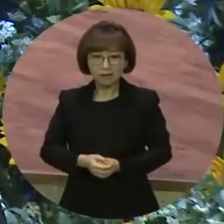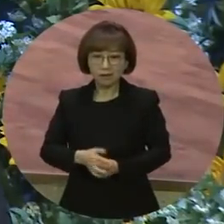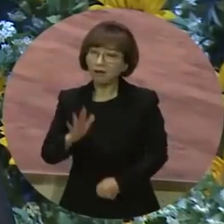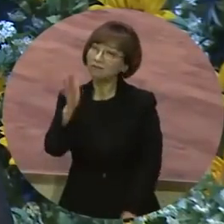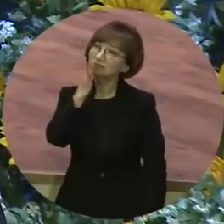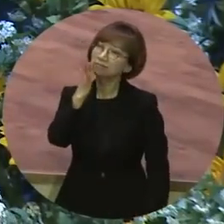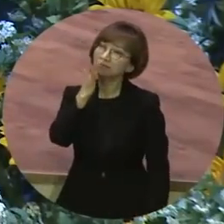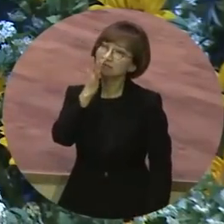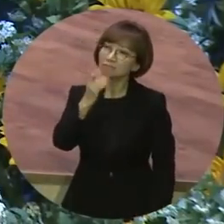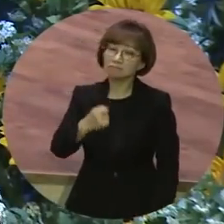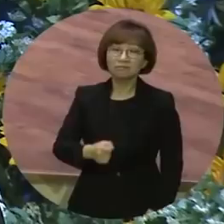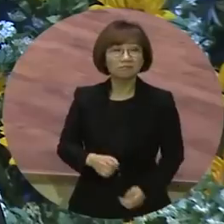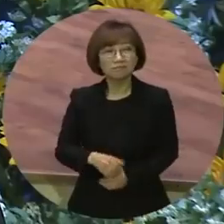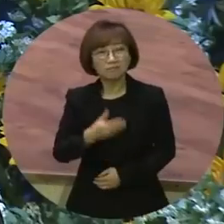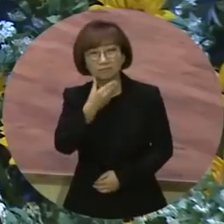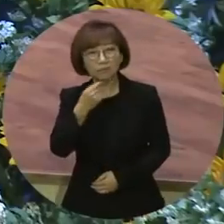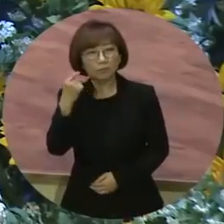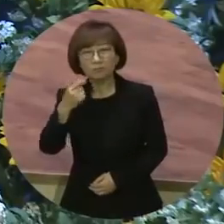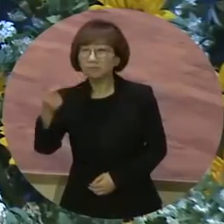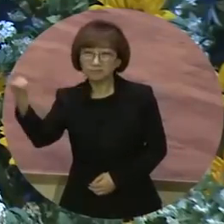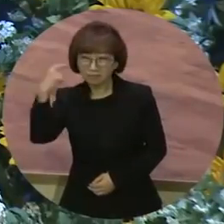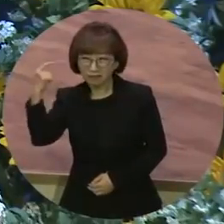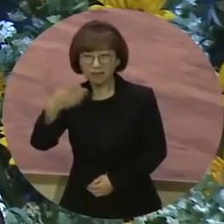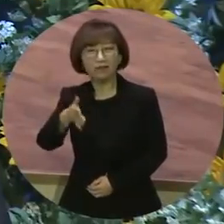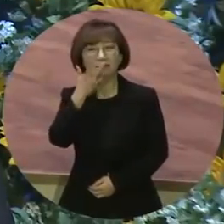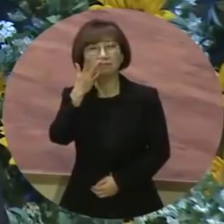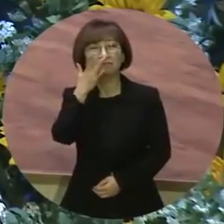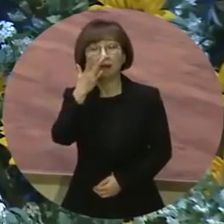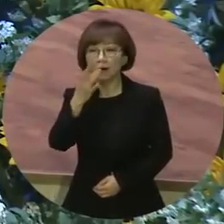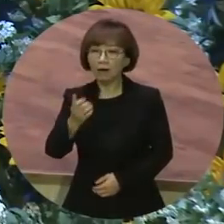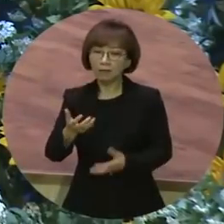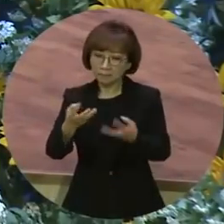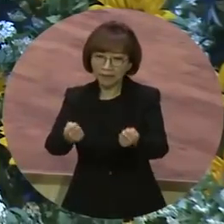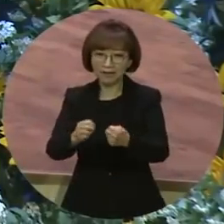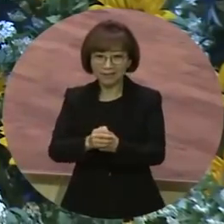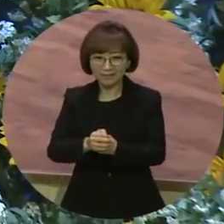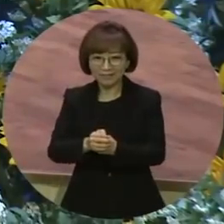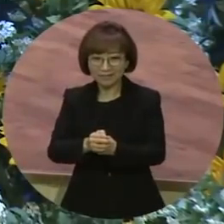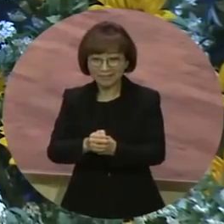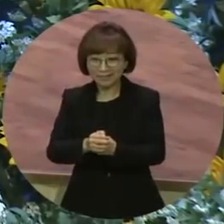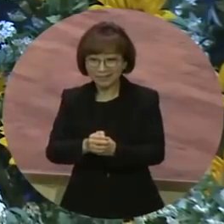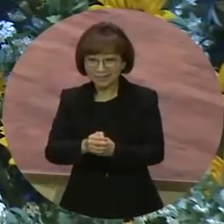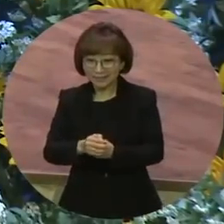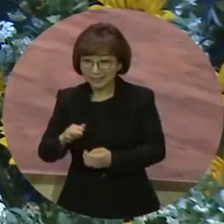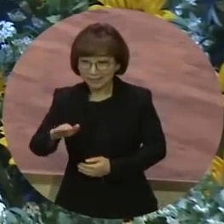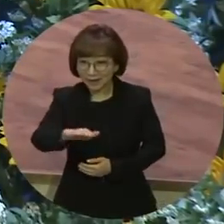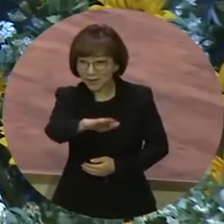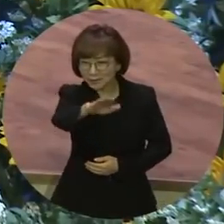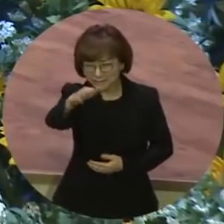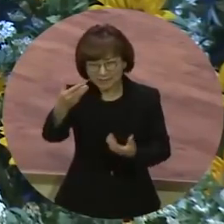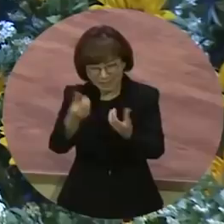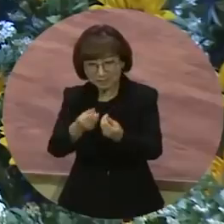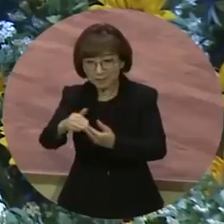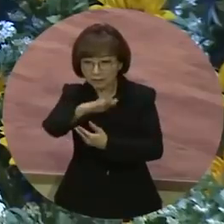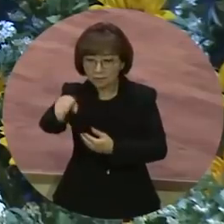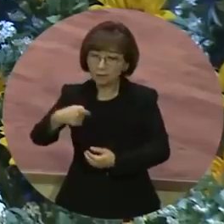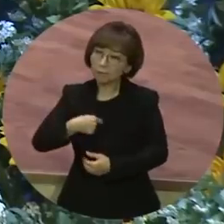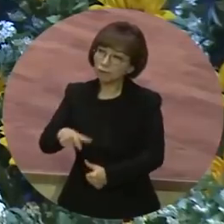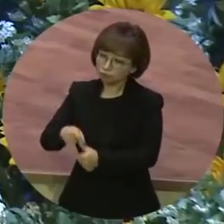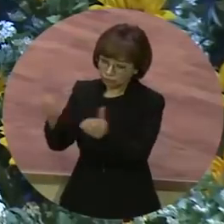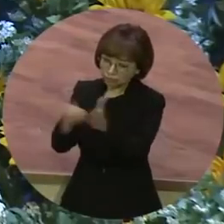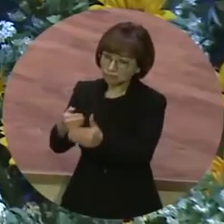불감증. 이 심각합니다. 자, 성도 여러분 가운데 자신은 이미 나 구원받았기 때문에